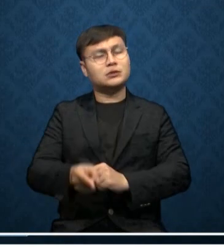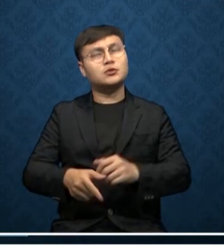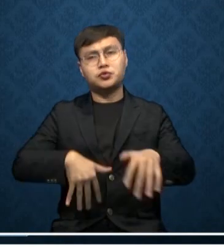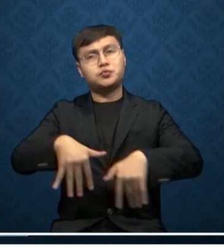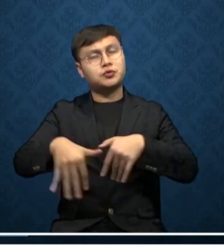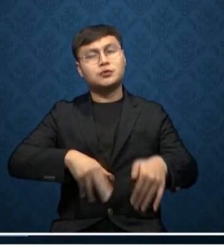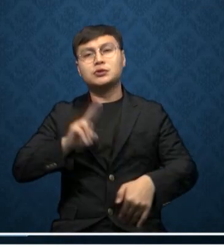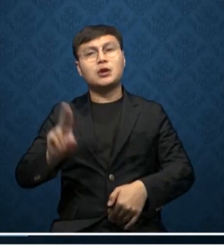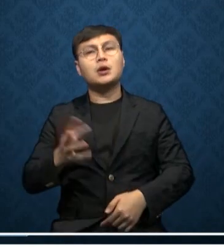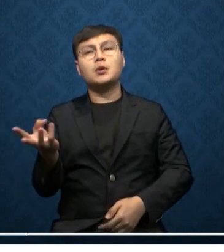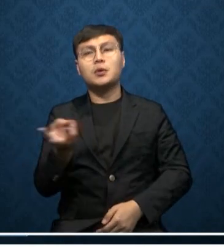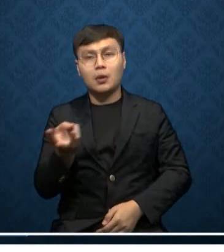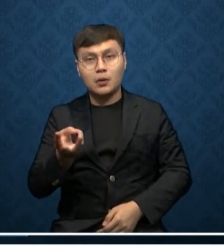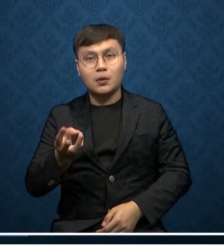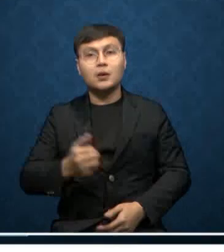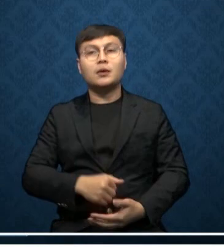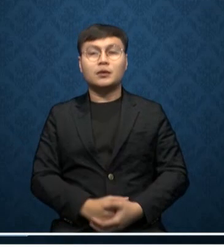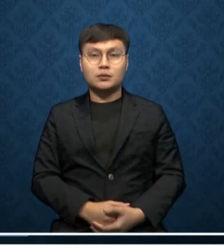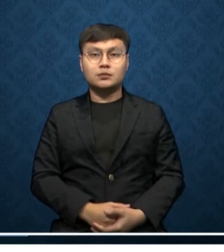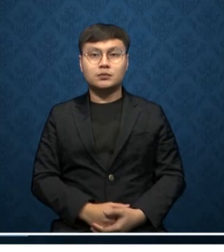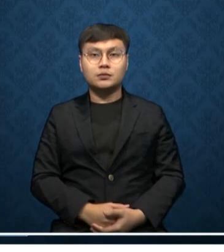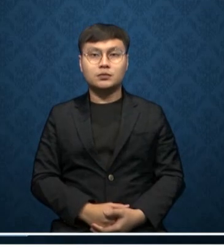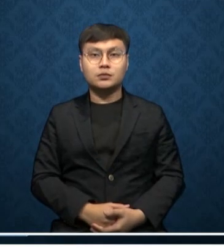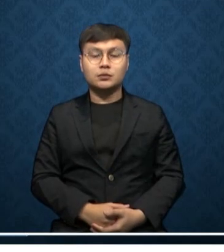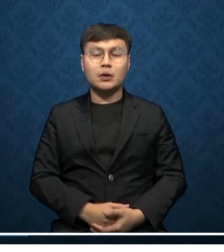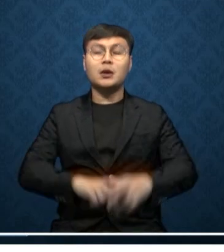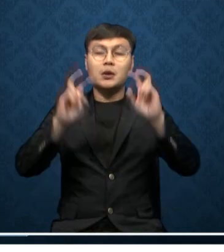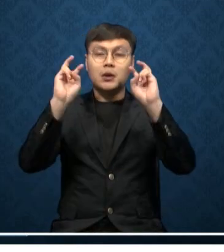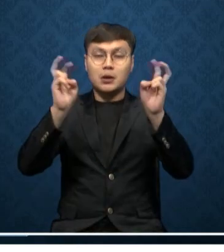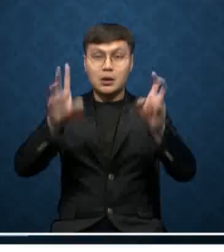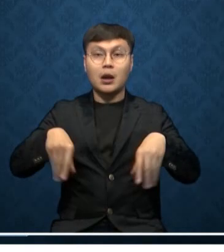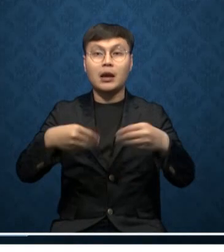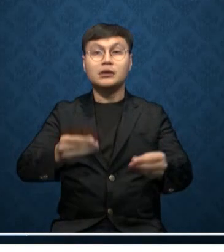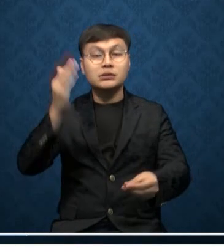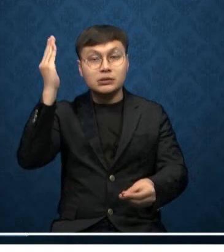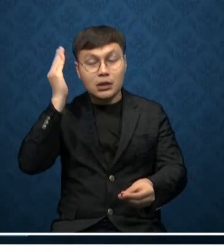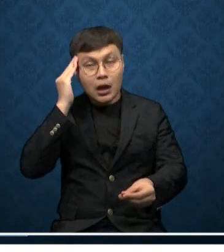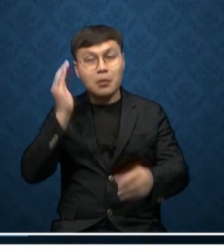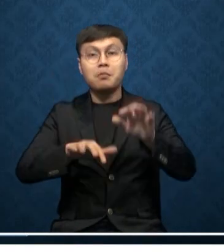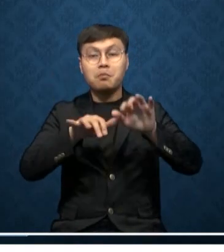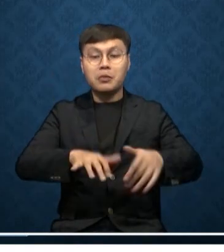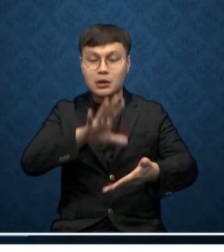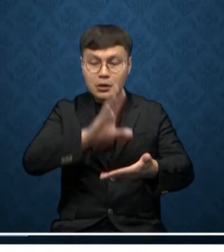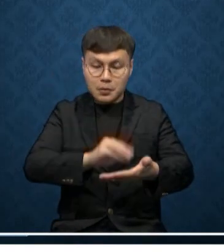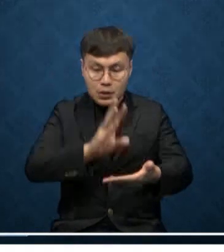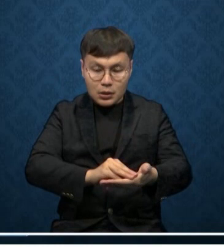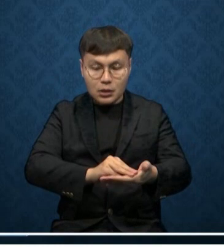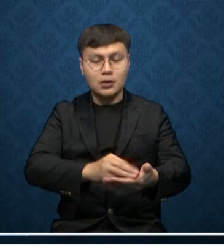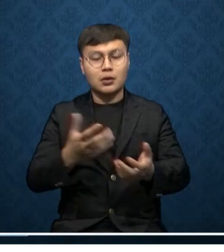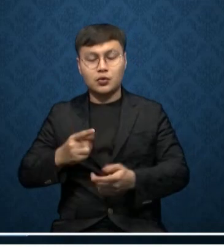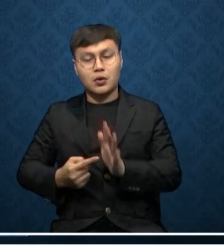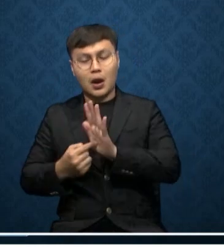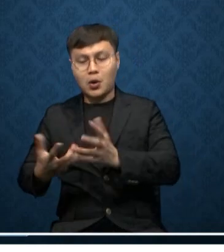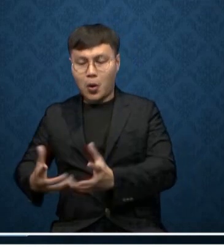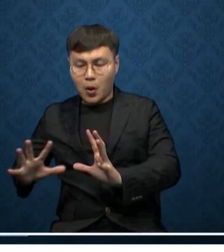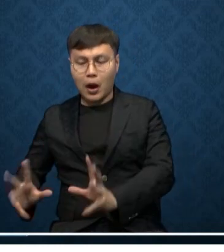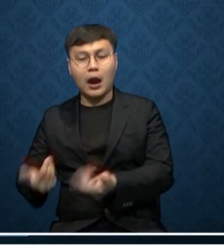น้อยนะครับอะไรที่เอ่อเป็นเรื่องแจ้งเพื่อทราบเป็นเรื่องแจ้งเพื่อบันทึกไว้เราทำผิดเองเราไปแจ้งทำของหายอะไรต่างๆมัน